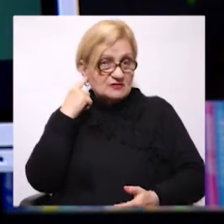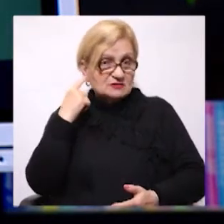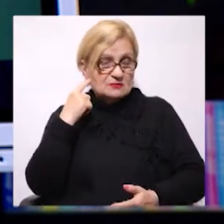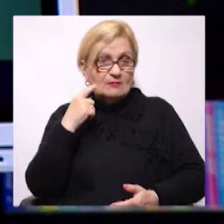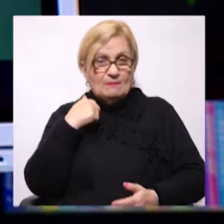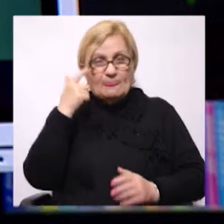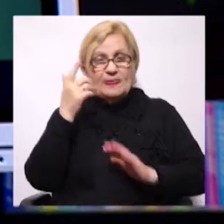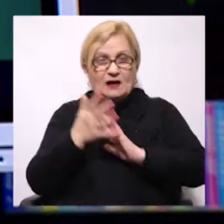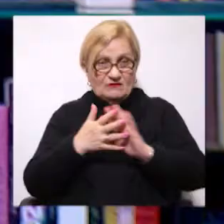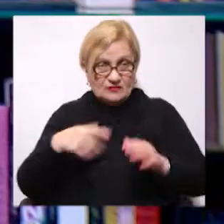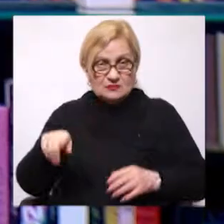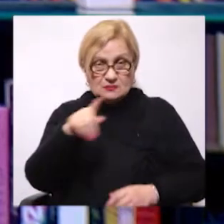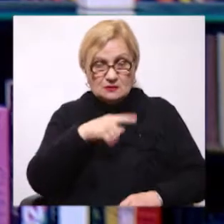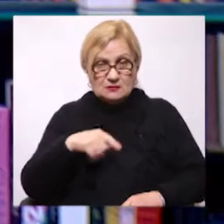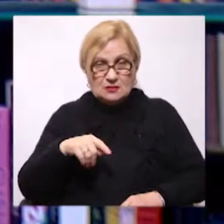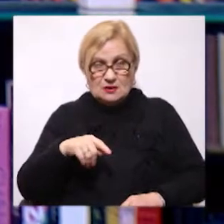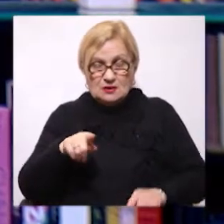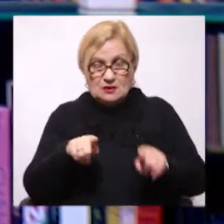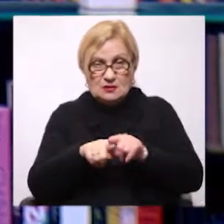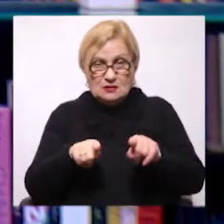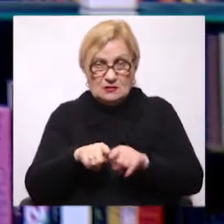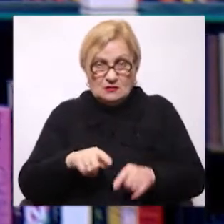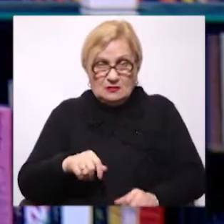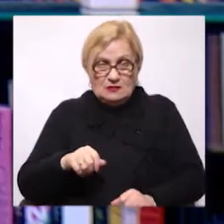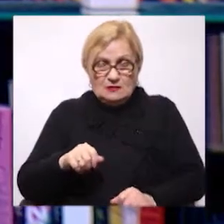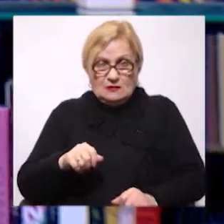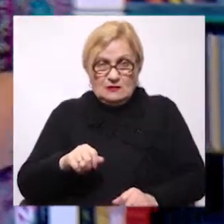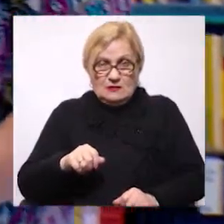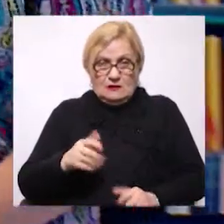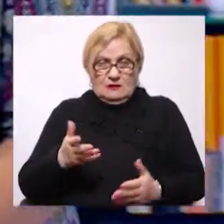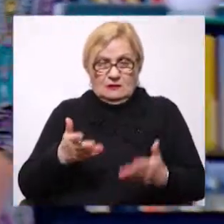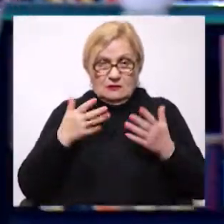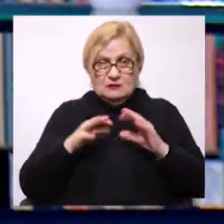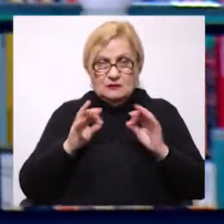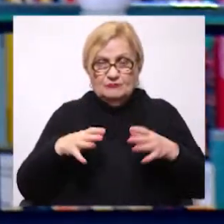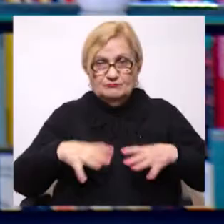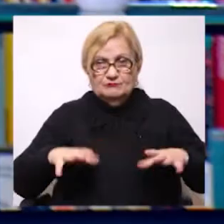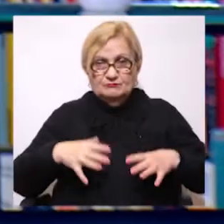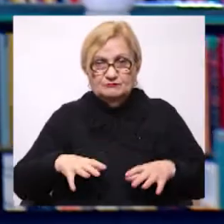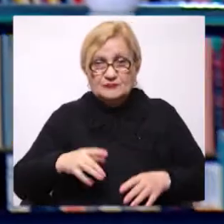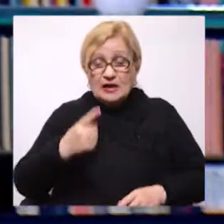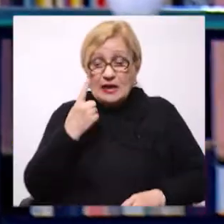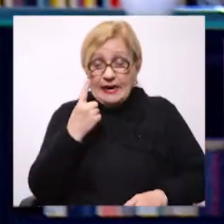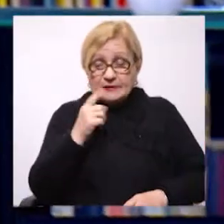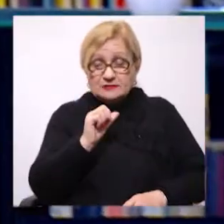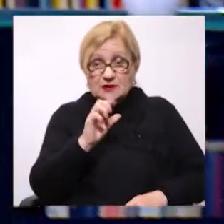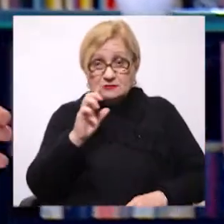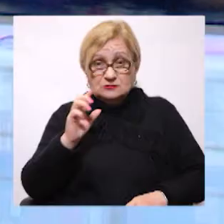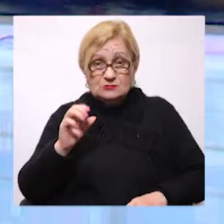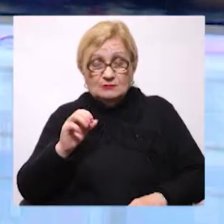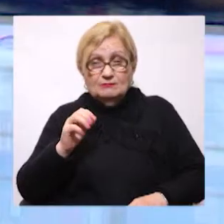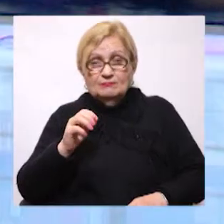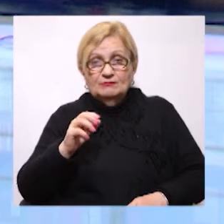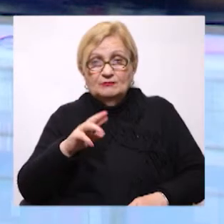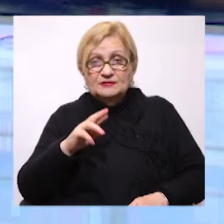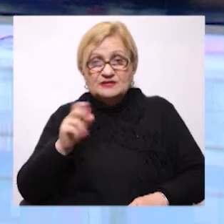და ცხადია, რაც ასევე ცხადია. ქართულში თითო ასო გადმოსცემს თითო ბგერას, აი მაგალითად დედა